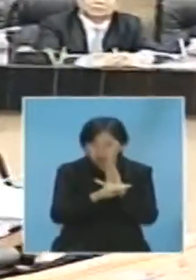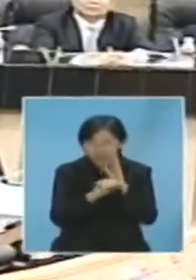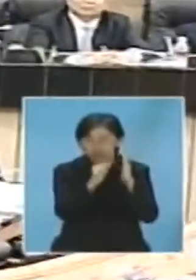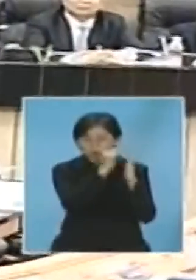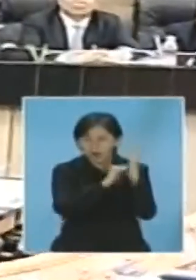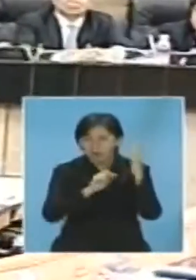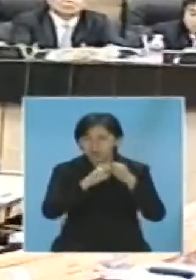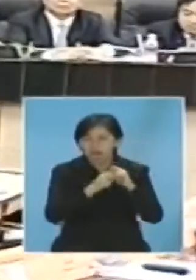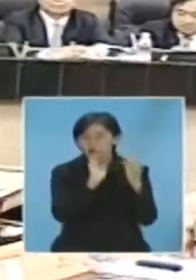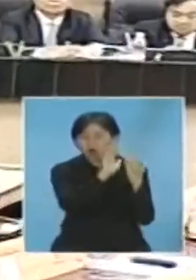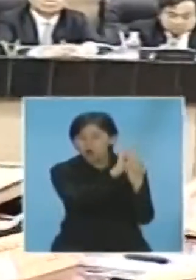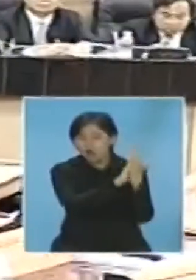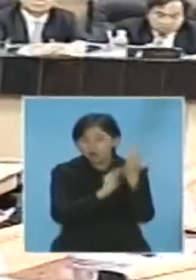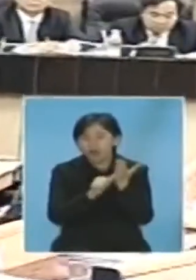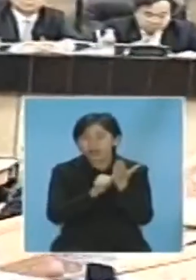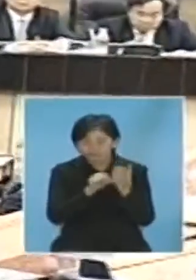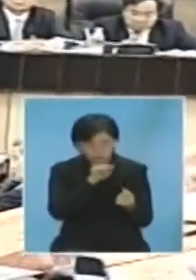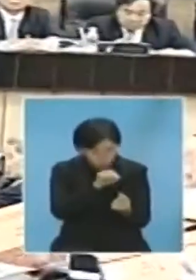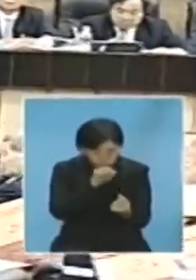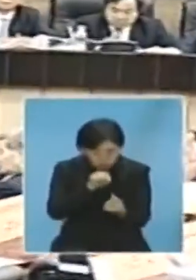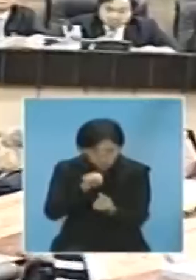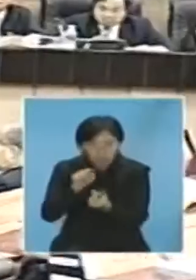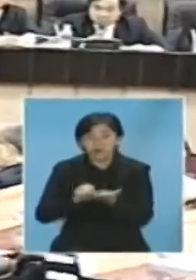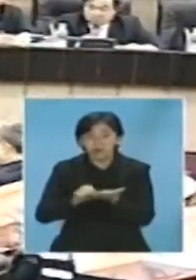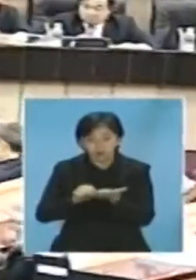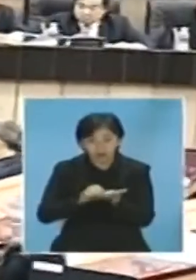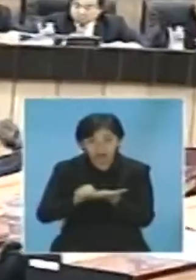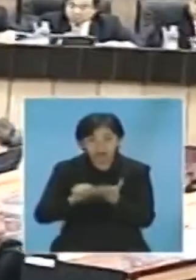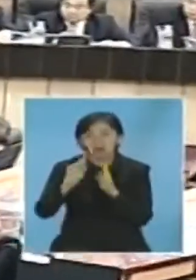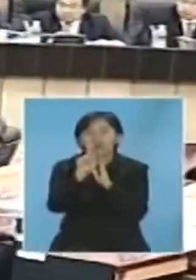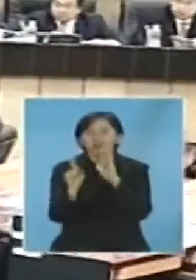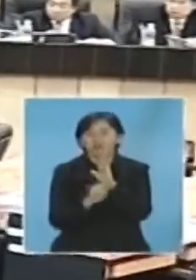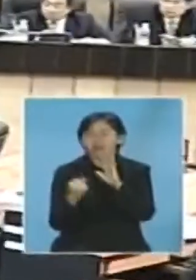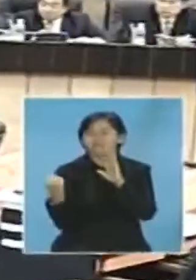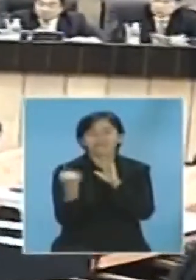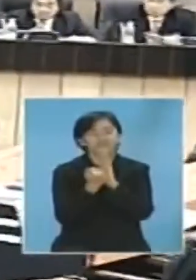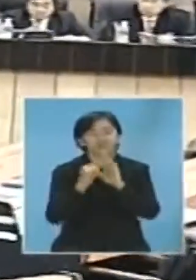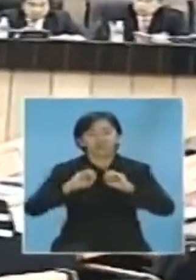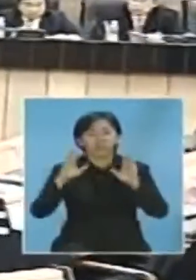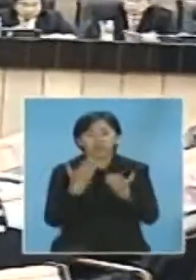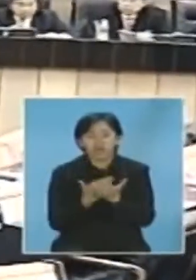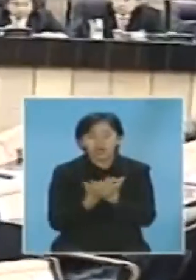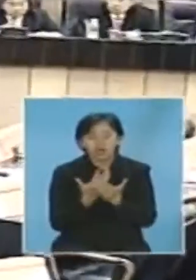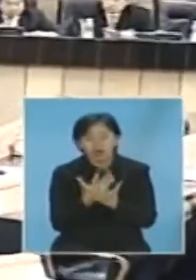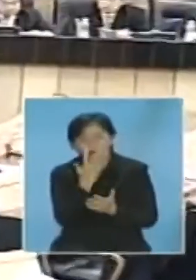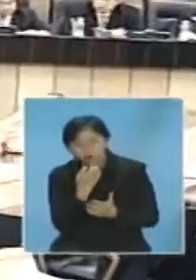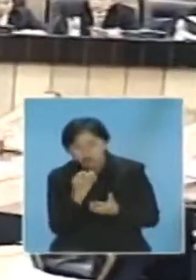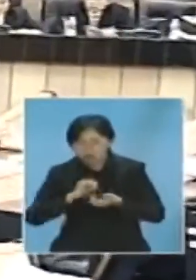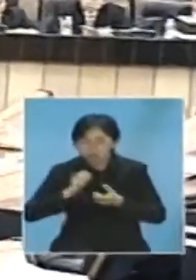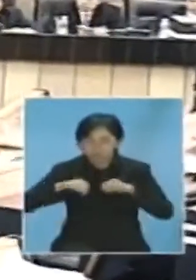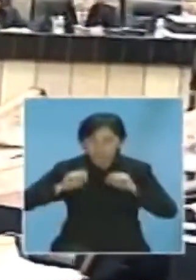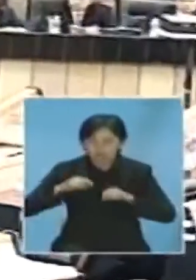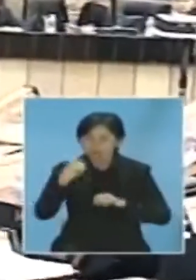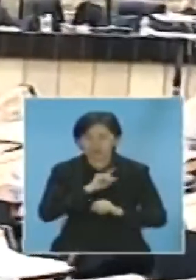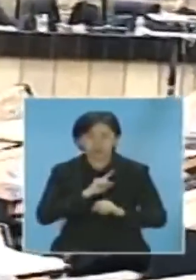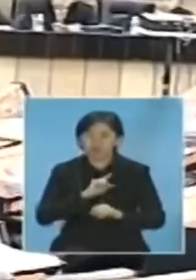ก็ต้องแก้ปัญหาเป็นจุดๆไปค่ะรวมถึงการบังคับใช้กฎหมายแต่เรียกค่าเสียหายตามสัญญาเอากับผู้ที่รับผิด